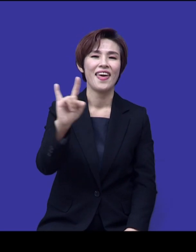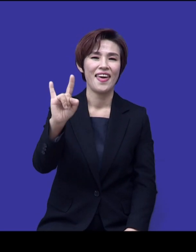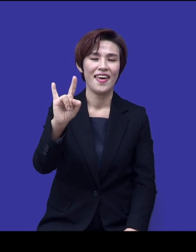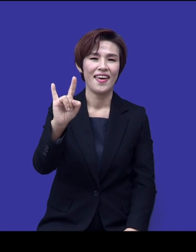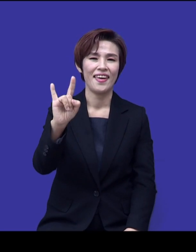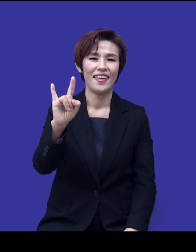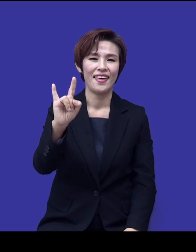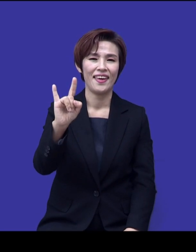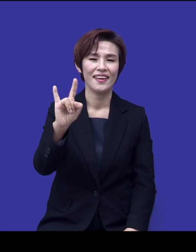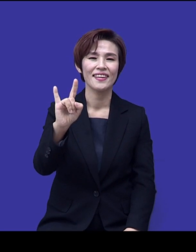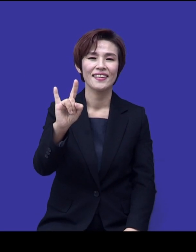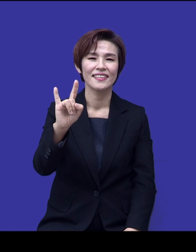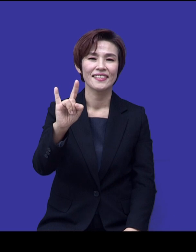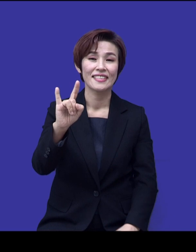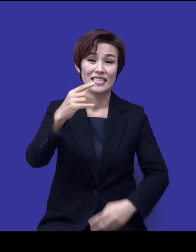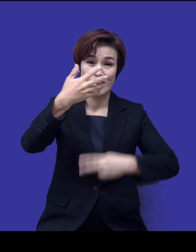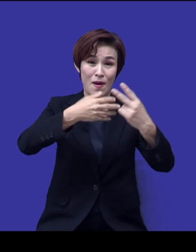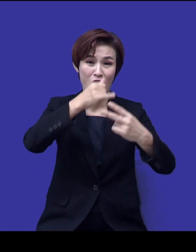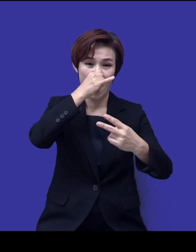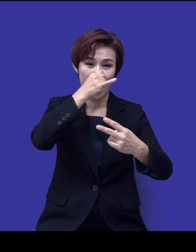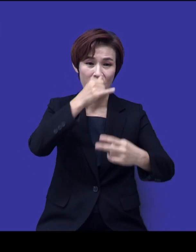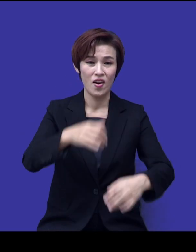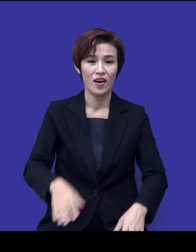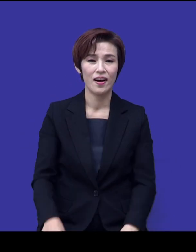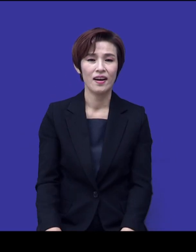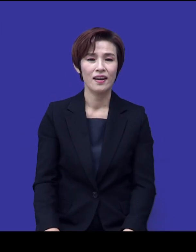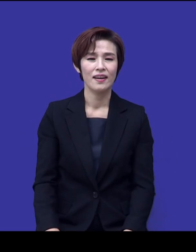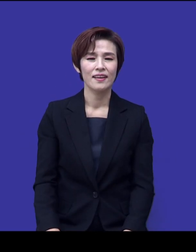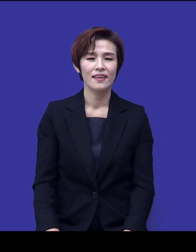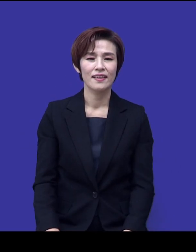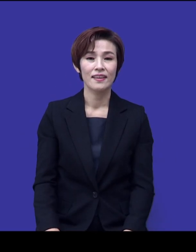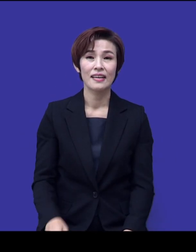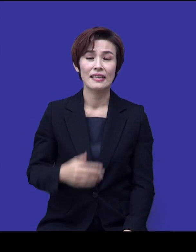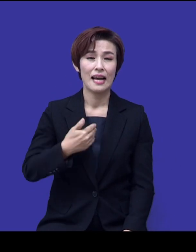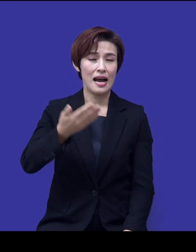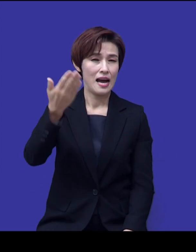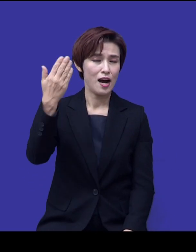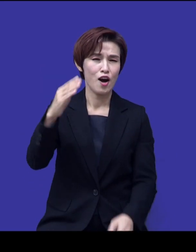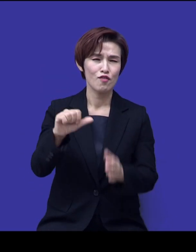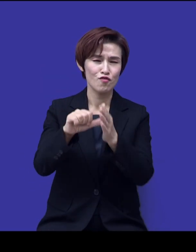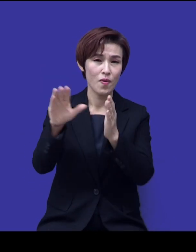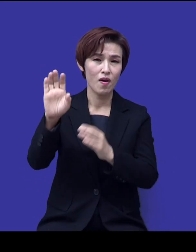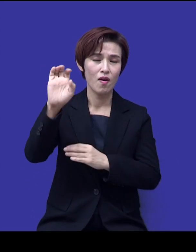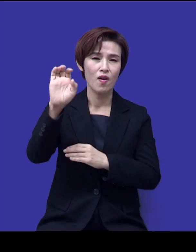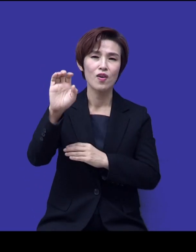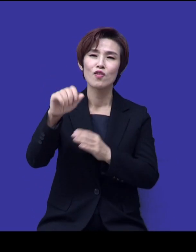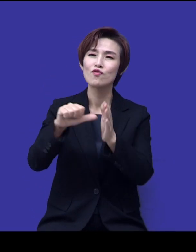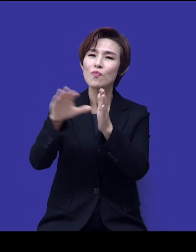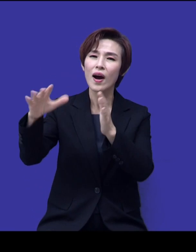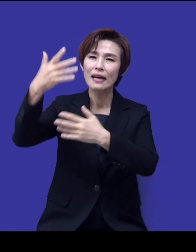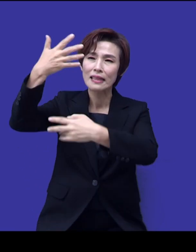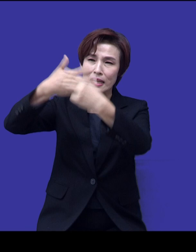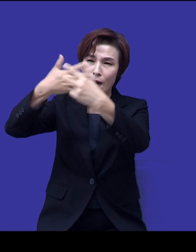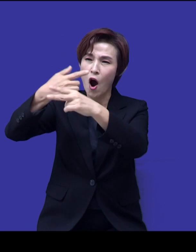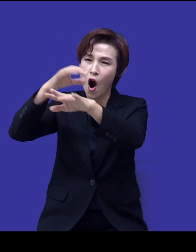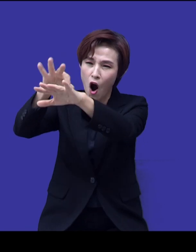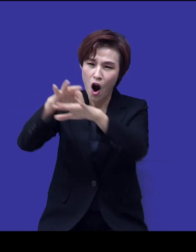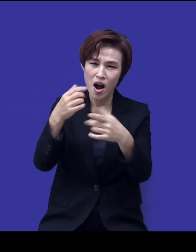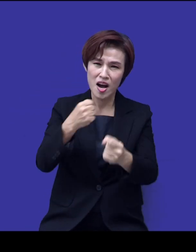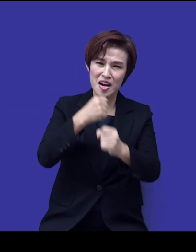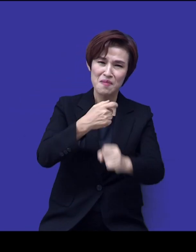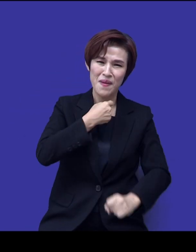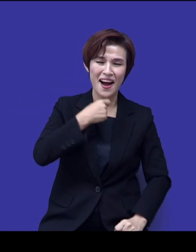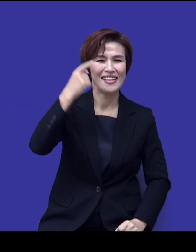열애요? 근데 그게 제가 폭풍의 언덕을 만들겠다고 아예 표방을 했어요. 예, 예. 제주도 목장 집딸과